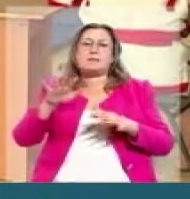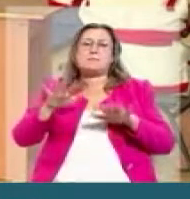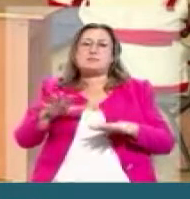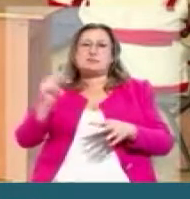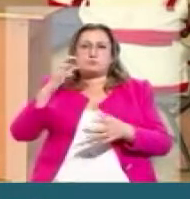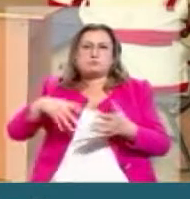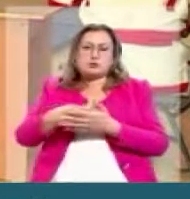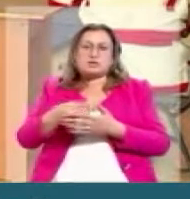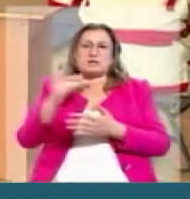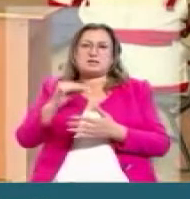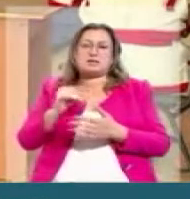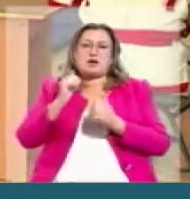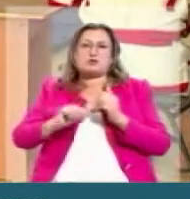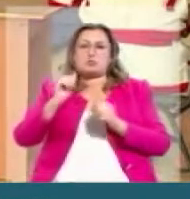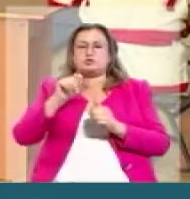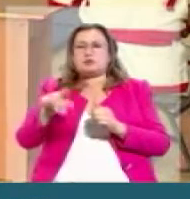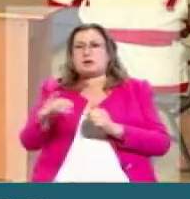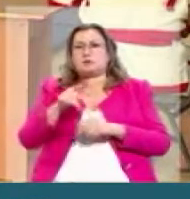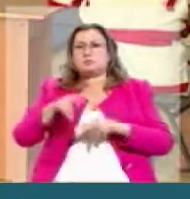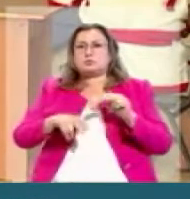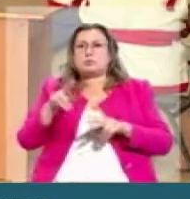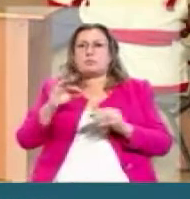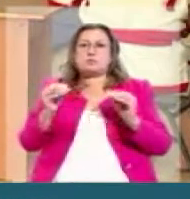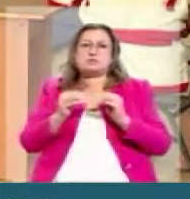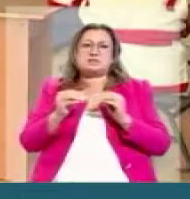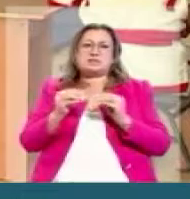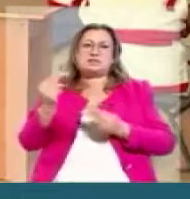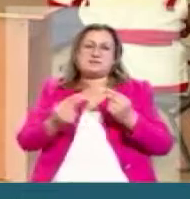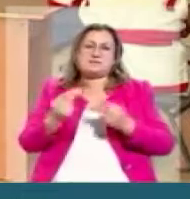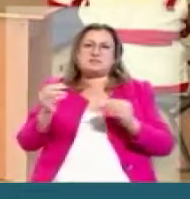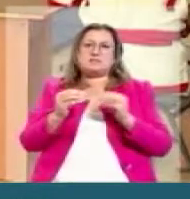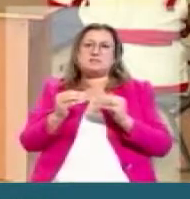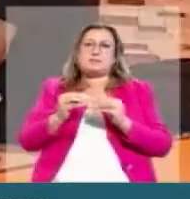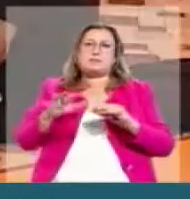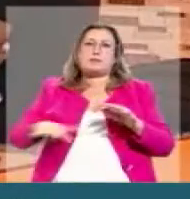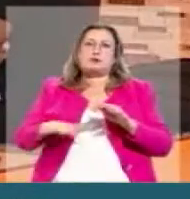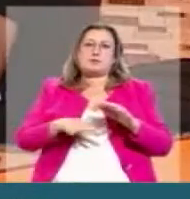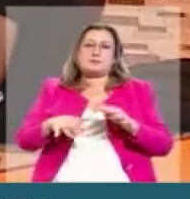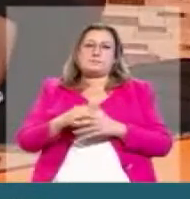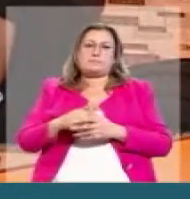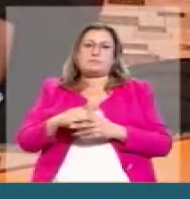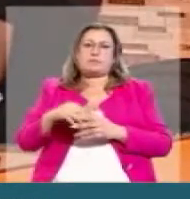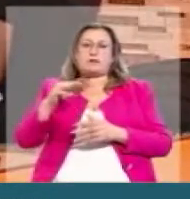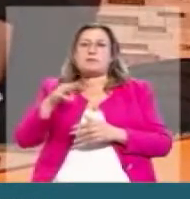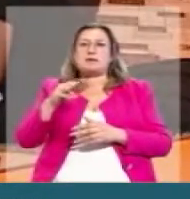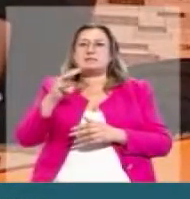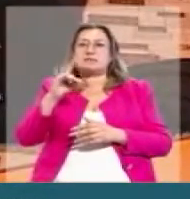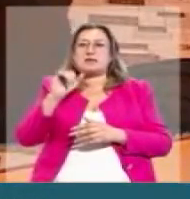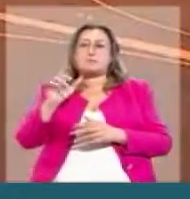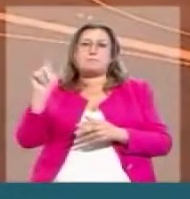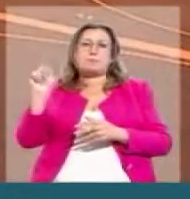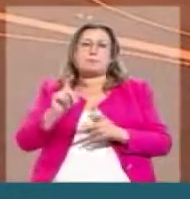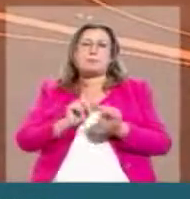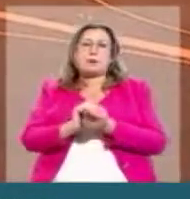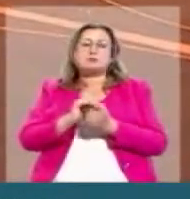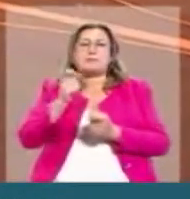местного бюджета. И ежегодно в Жидегоринском районе строится по 10 игровых детских площадок. Мария Страх приехала побороться